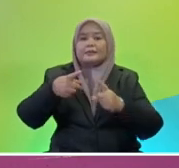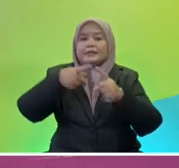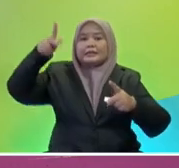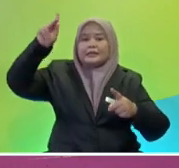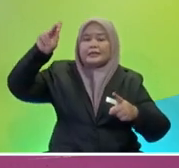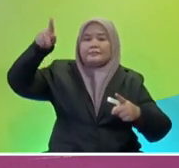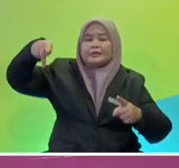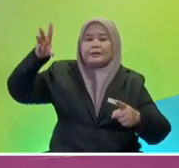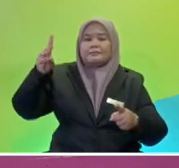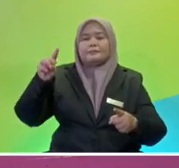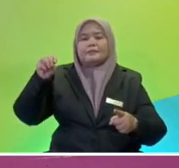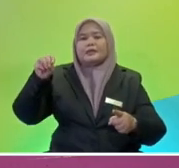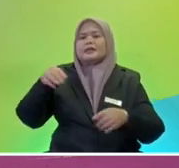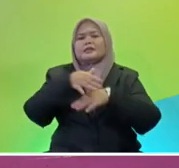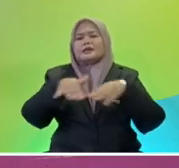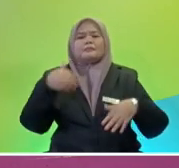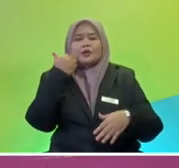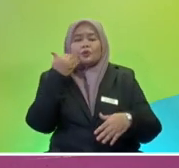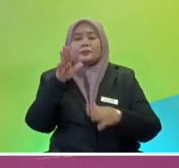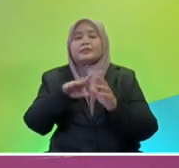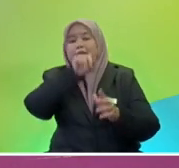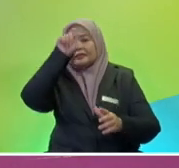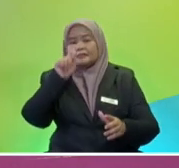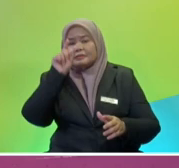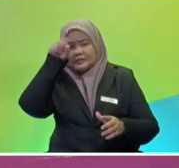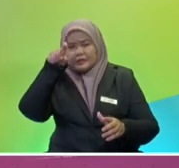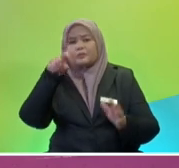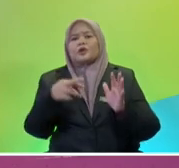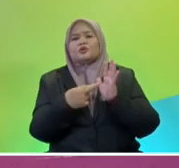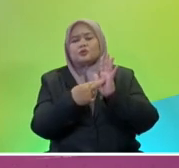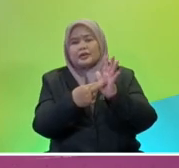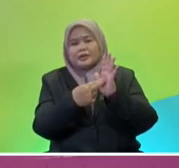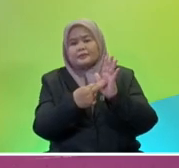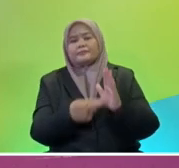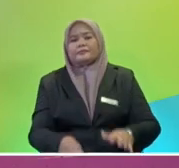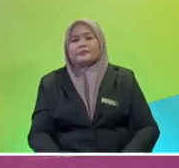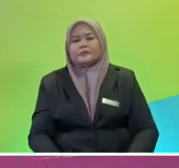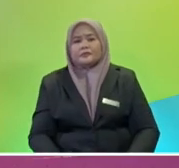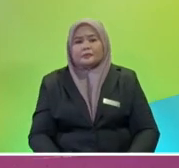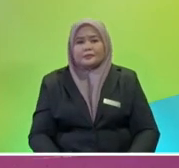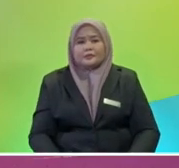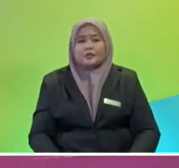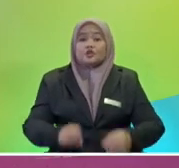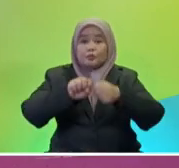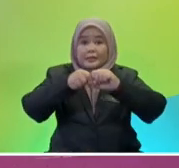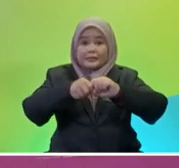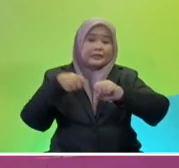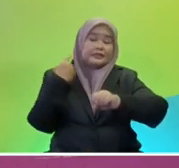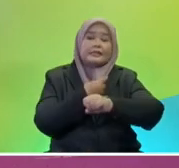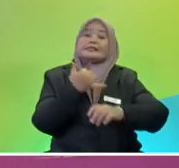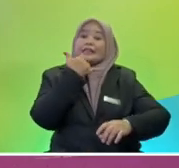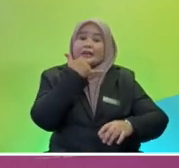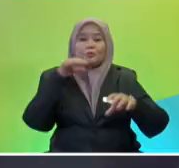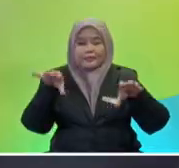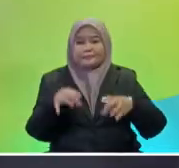Jangan malu bertanya sering buat rujukan supaya kita tak salah